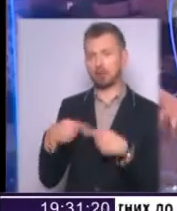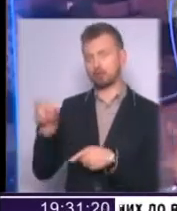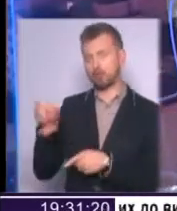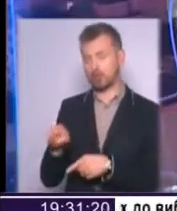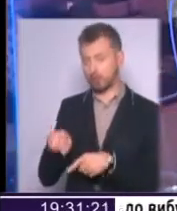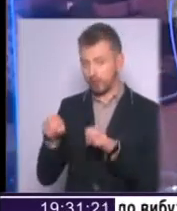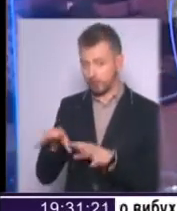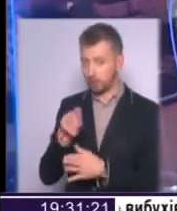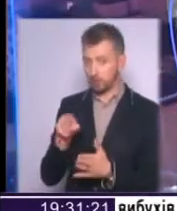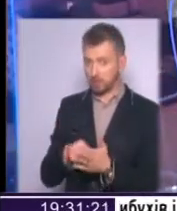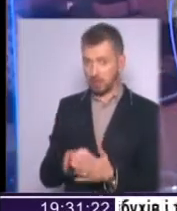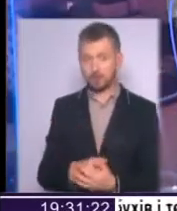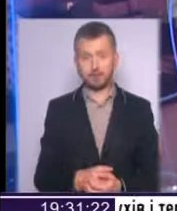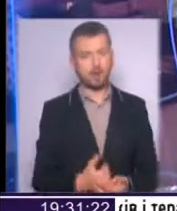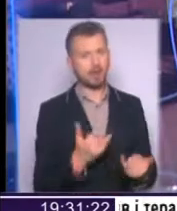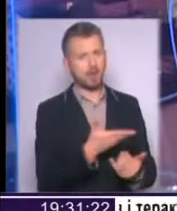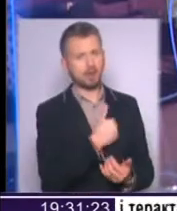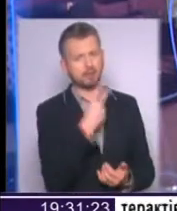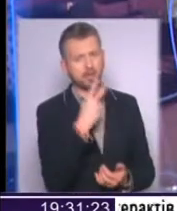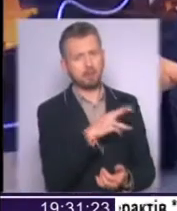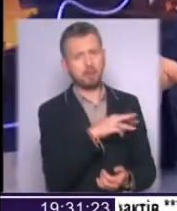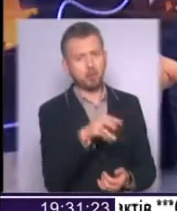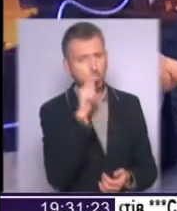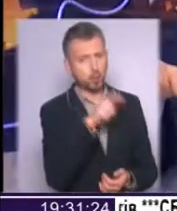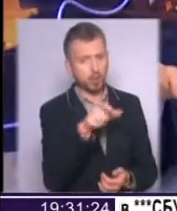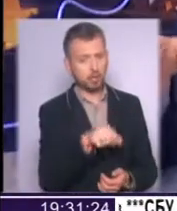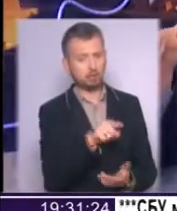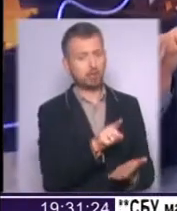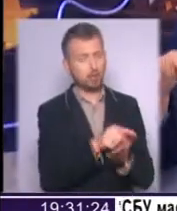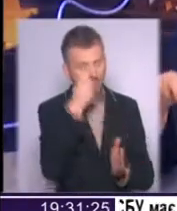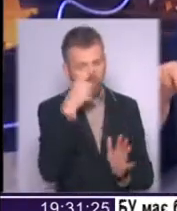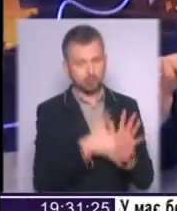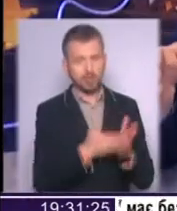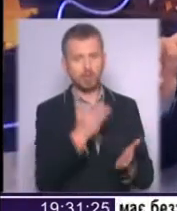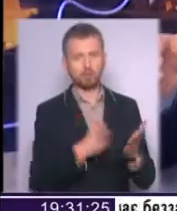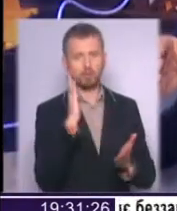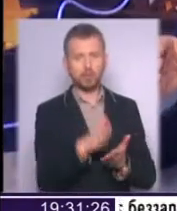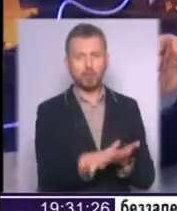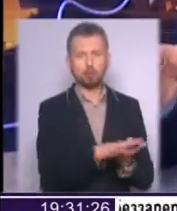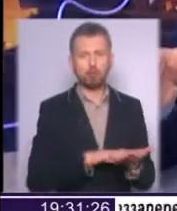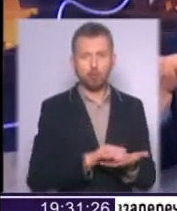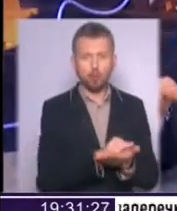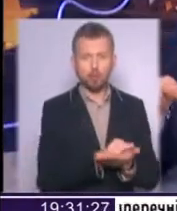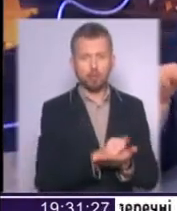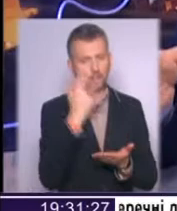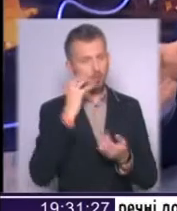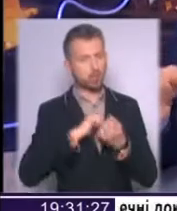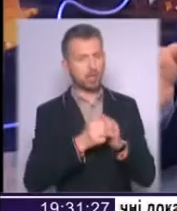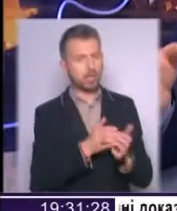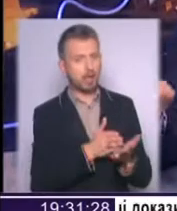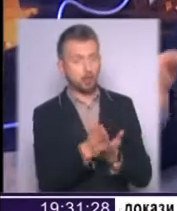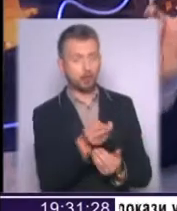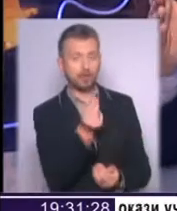головне, питання? От зараз нас дивляться мільйони українців. Це 100%. І вони повинні розуміти, якщо буде зруйнована вугільна галузь,